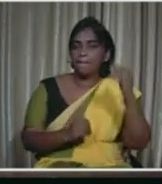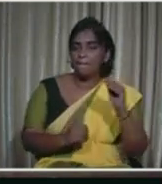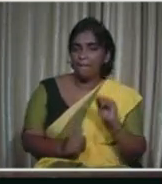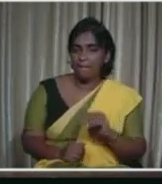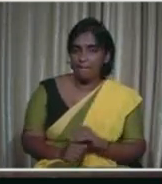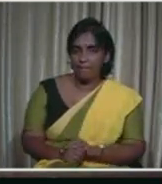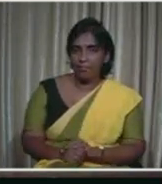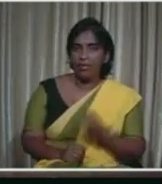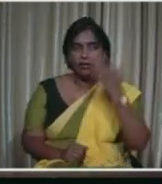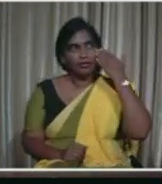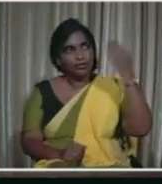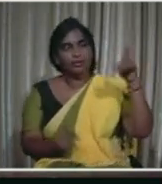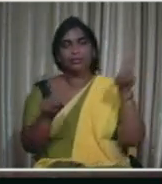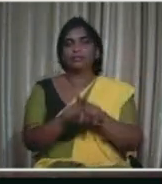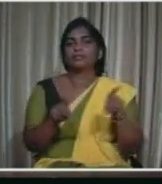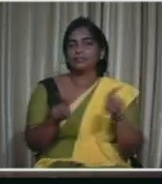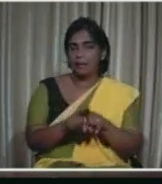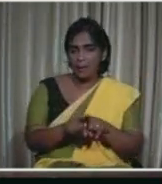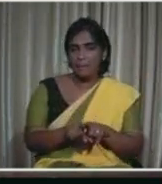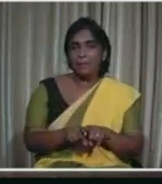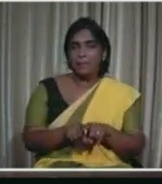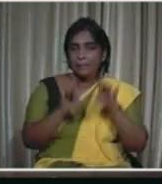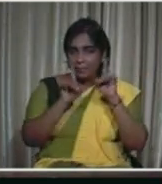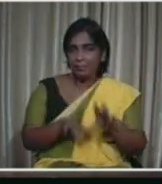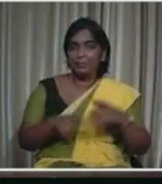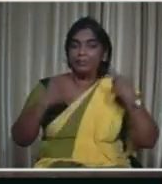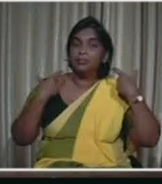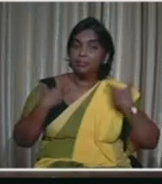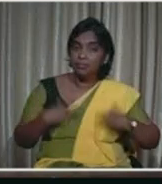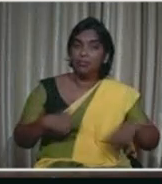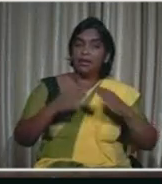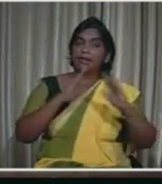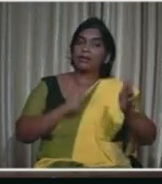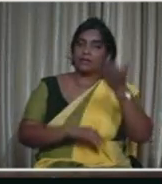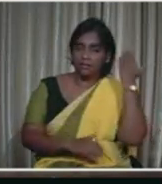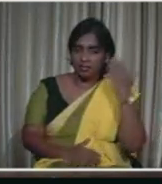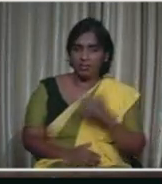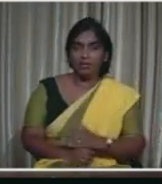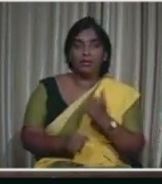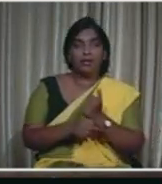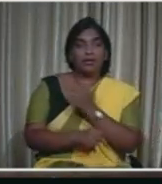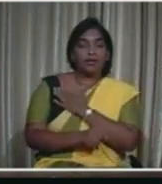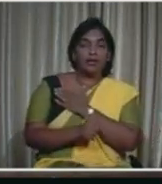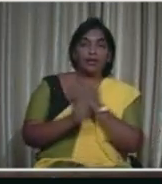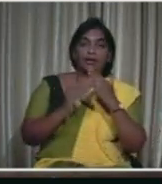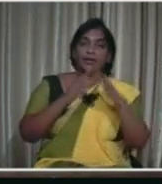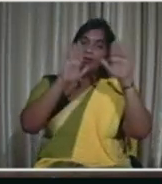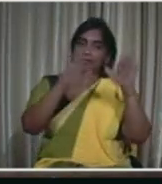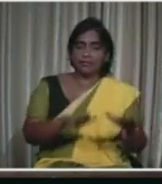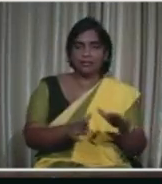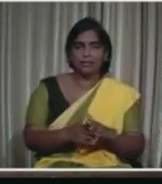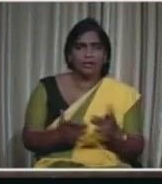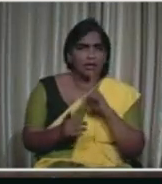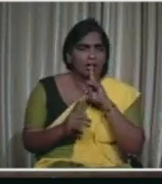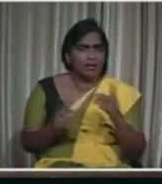Mata mekulangga dekamat tehmi hiteno. Melang kira Mahinda Rajapaksa go home, go to stay home.